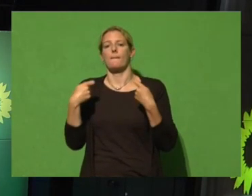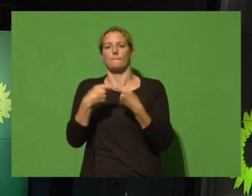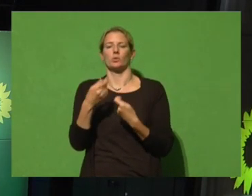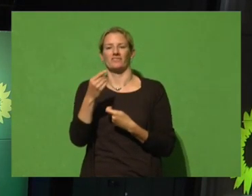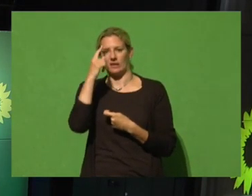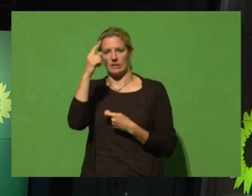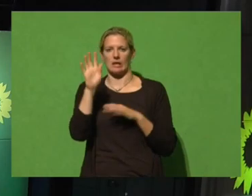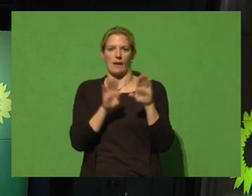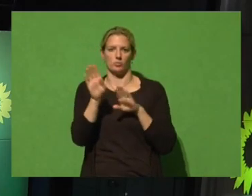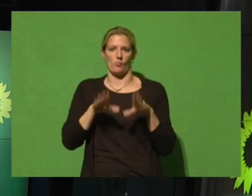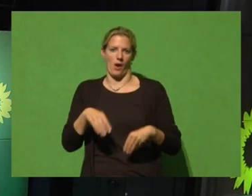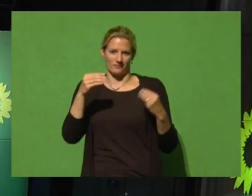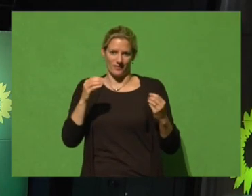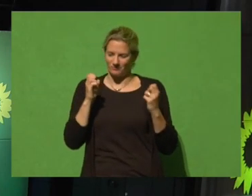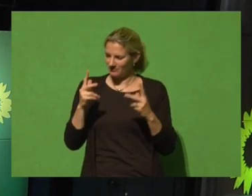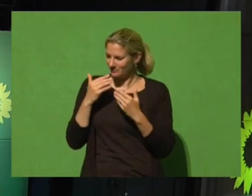Bundesfinanzratsabstimmung wieder einsteigen. Dankeschön.